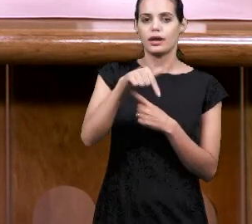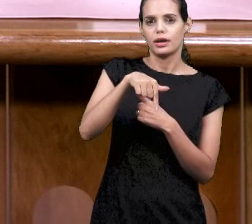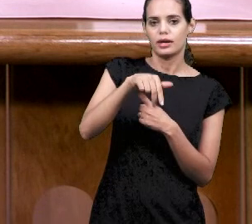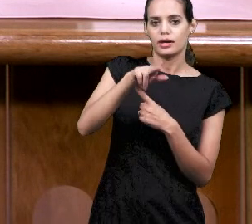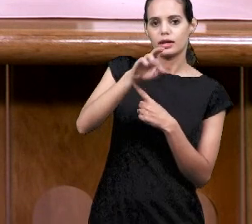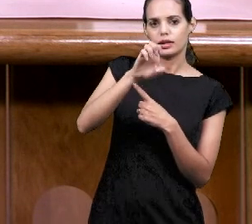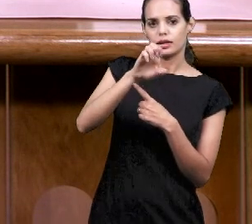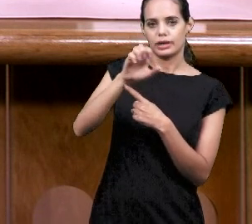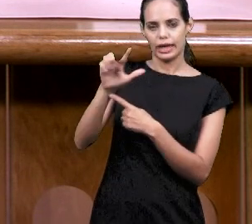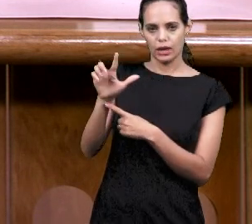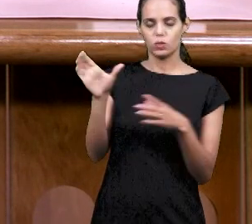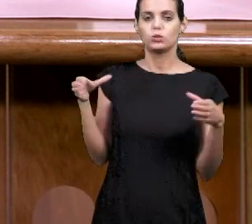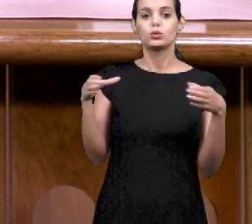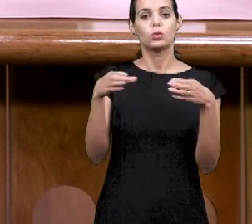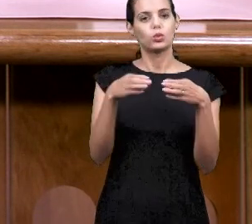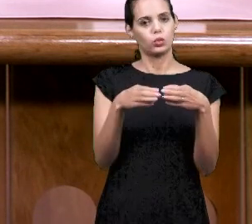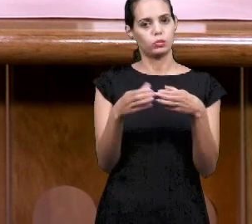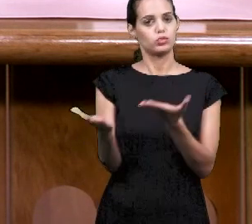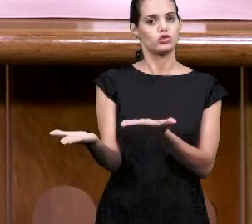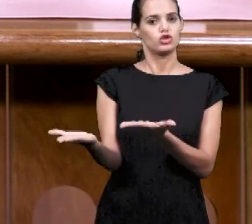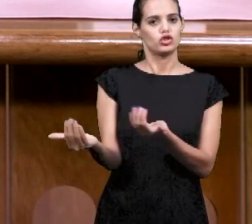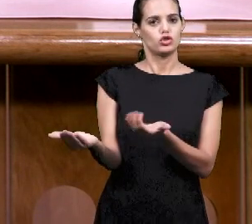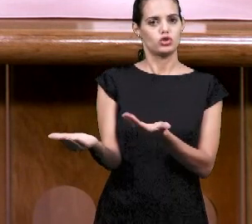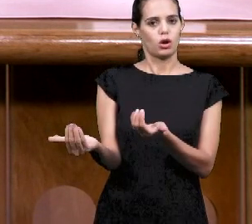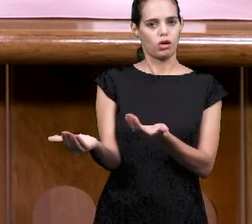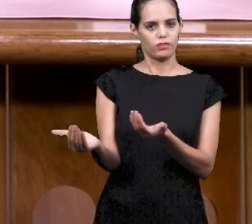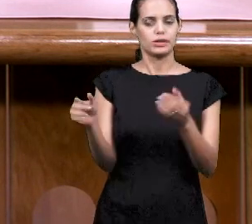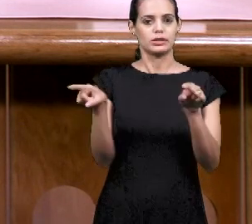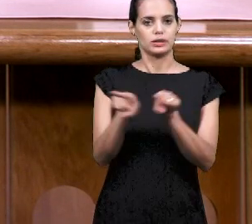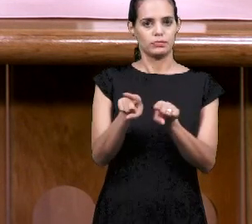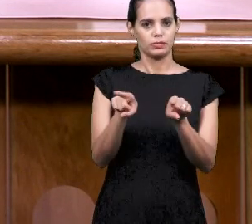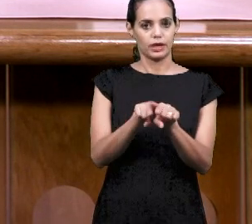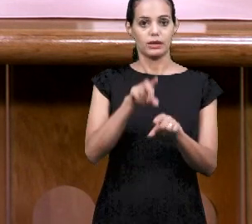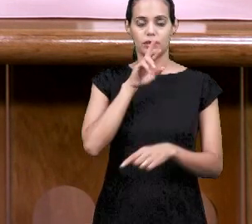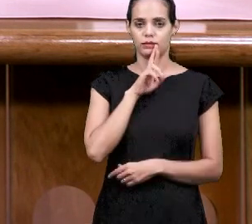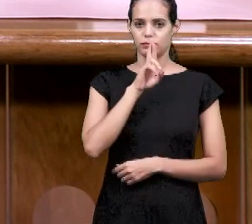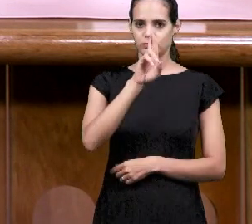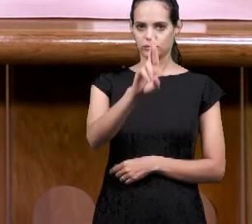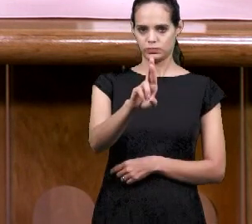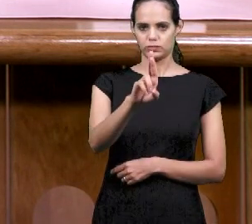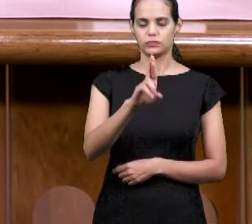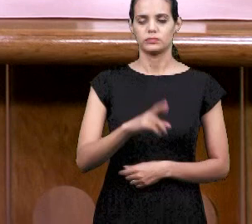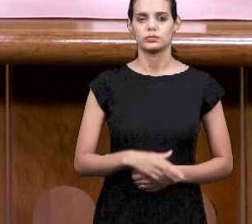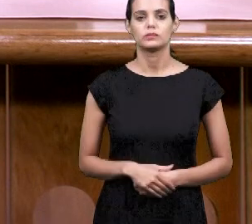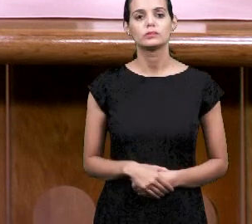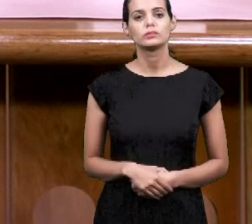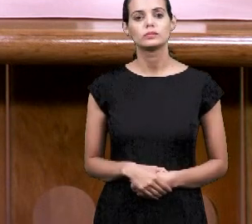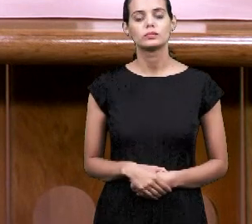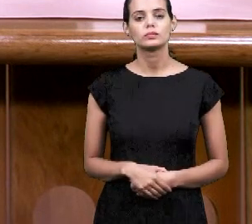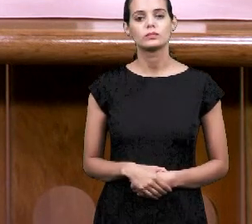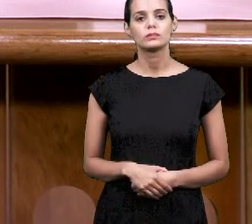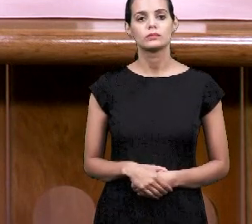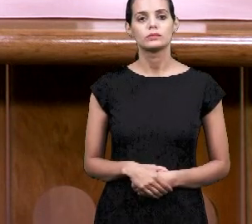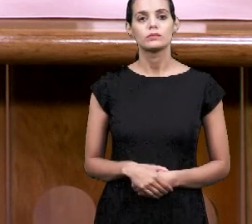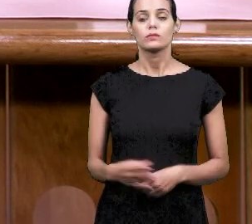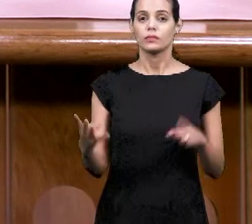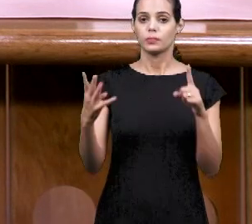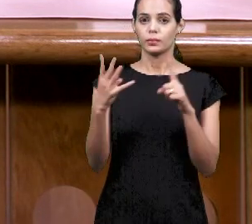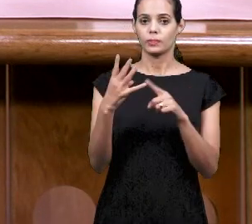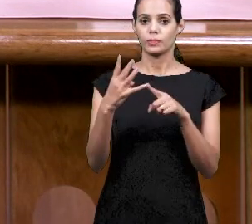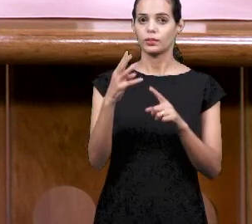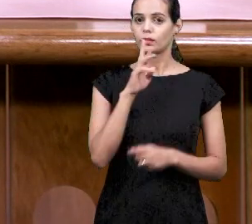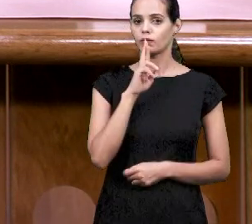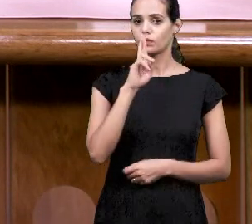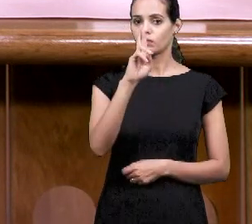de Palhoça, à Santa Catarina. La deuxième question sera de Minas Gerais, l'état de Minas Gerais, le